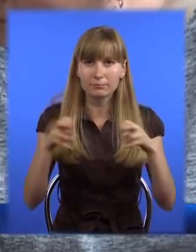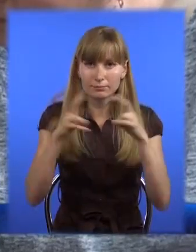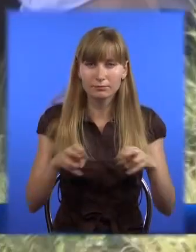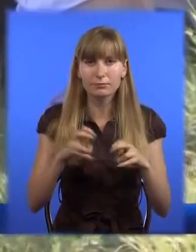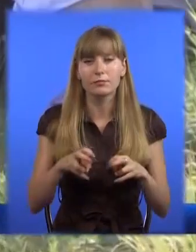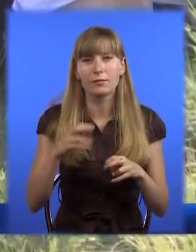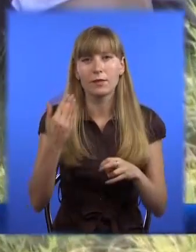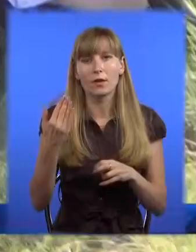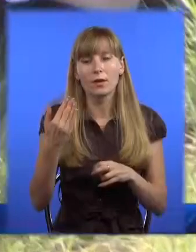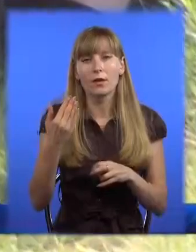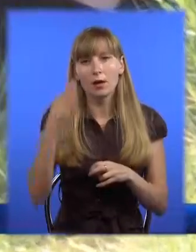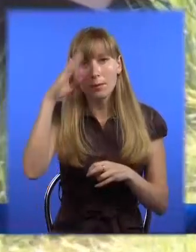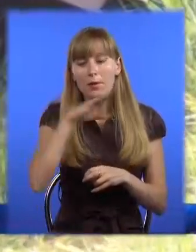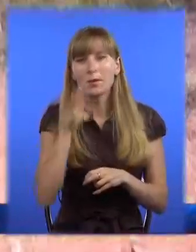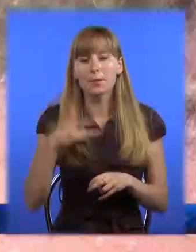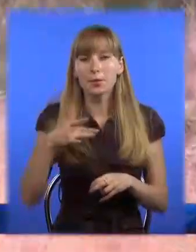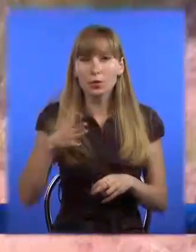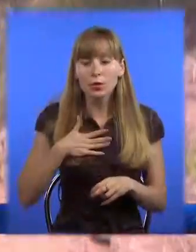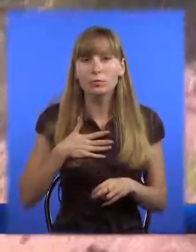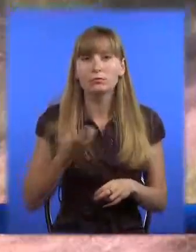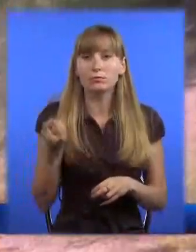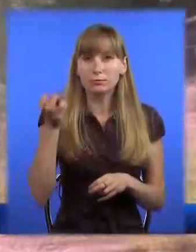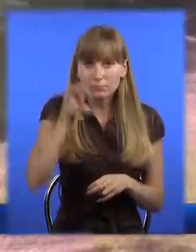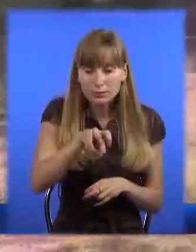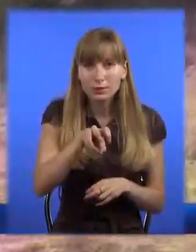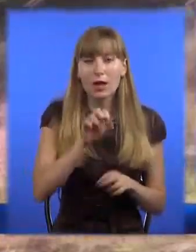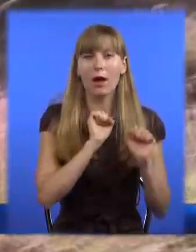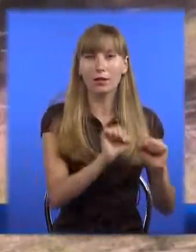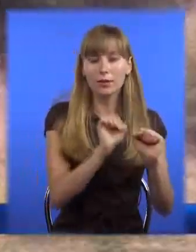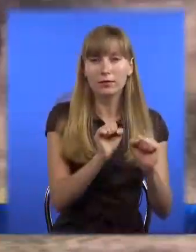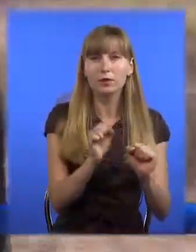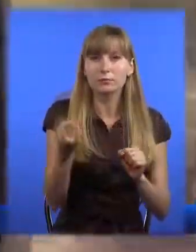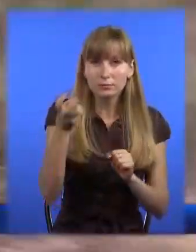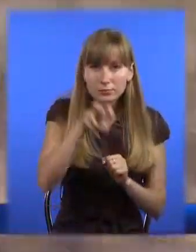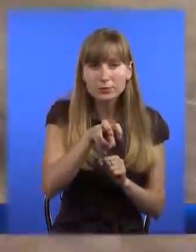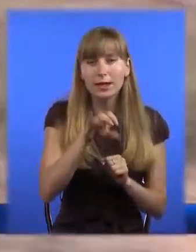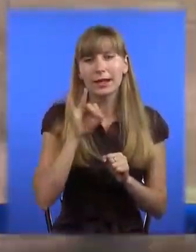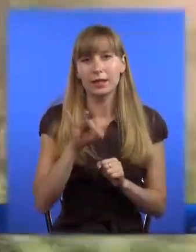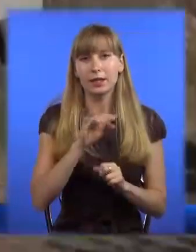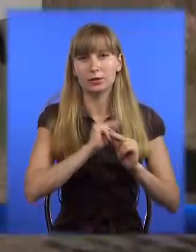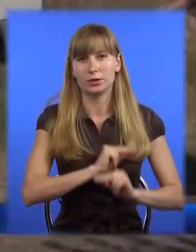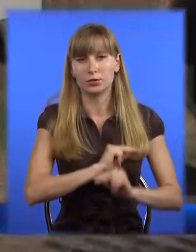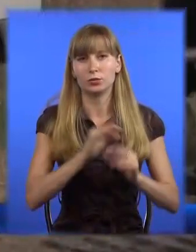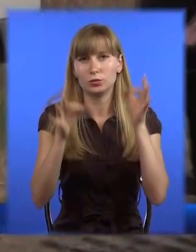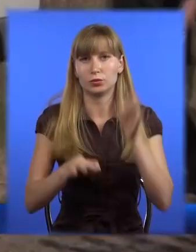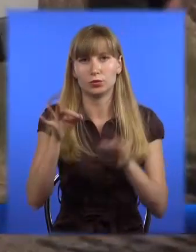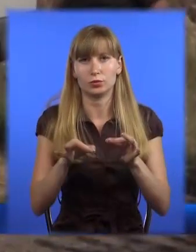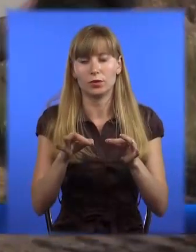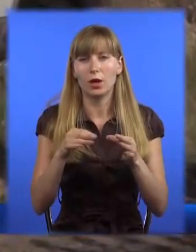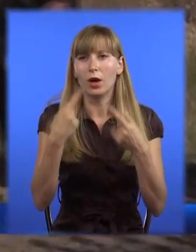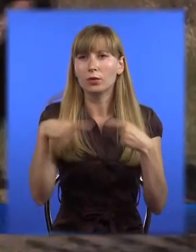названих батьків загиблої дівчинки, не допустять нікого, окрім захисників, сторони обвинувачення та членів